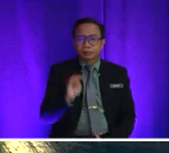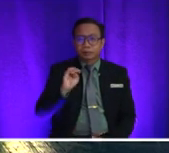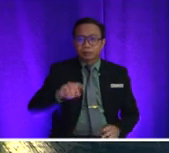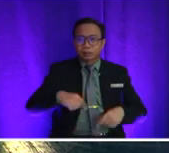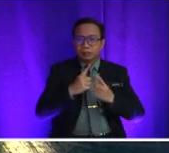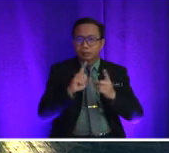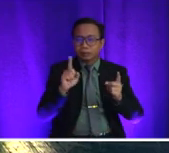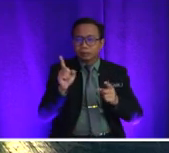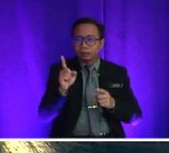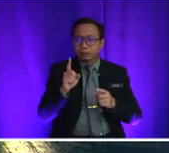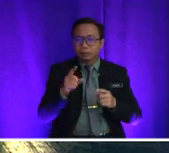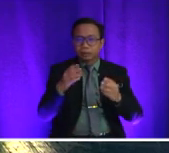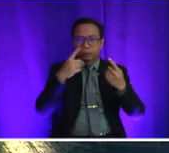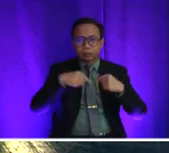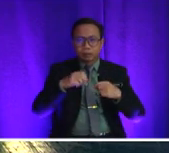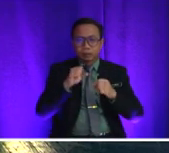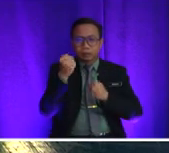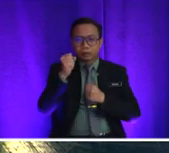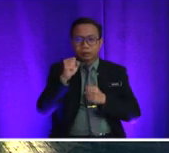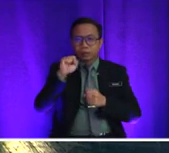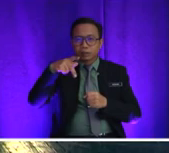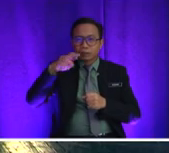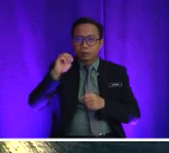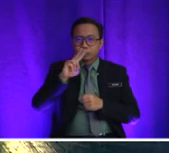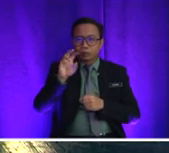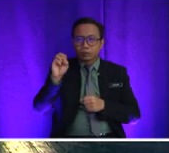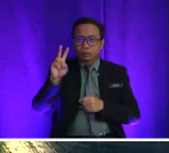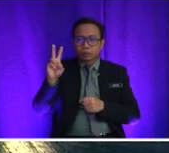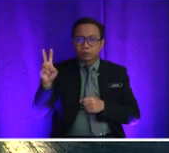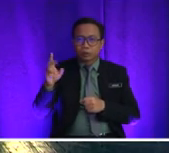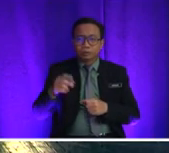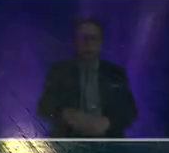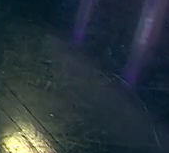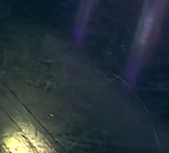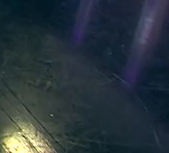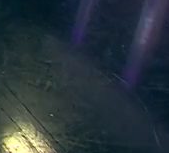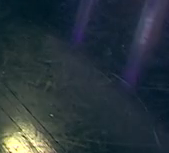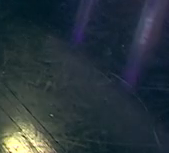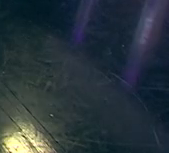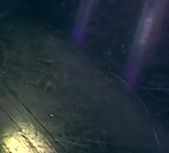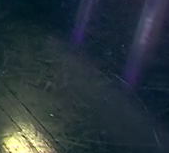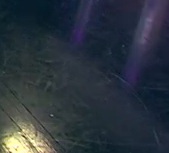kembali selepas ini sukses SPM 20 22 kembali sih ini